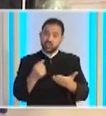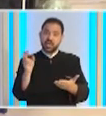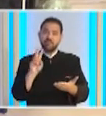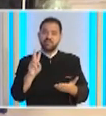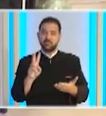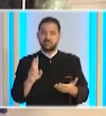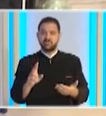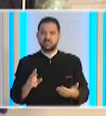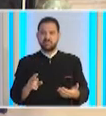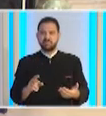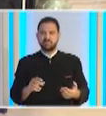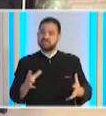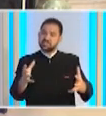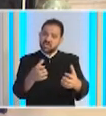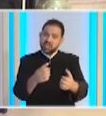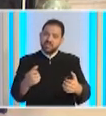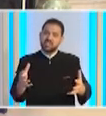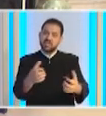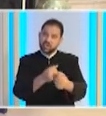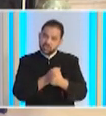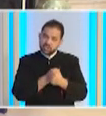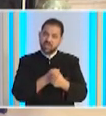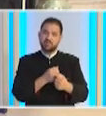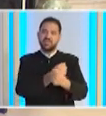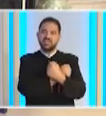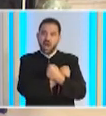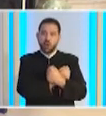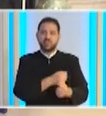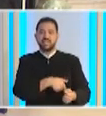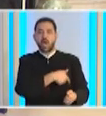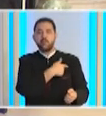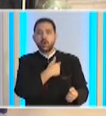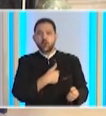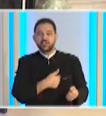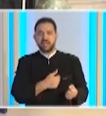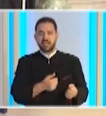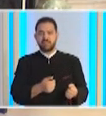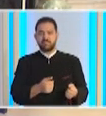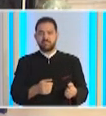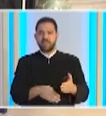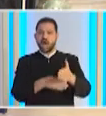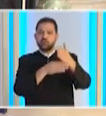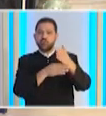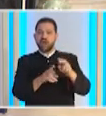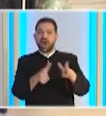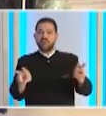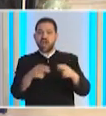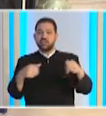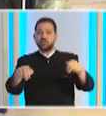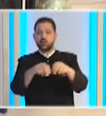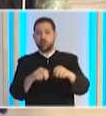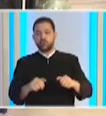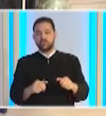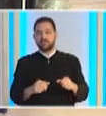extraordinar de a câștiga, de exemplu, dragostea față de oameni, față de semeni, milostenia, ajutorarea semenilor, așa